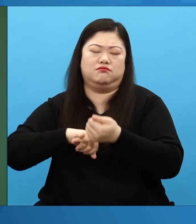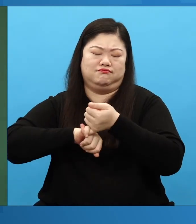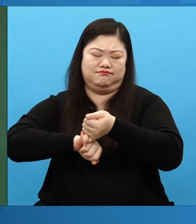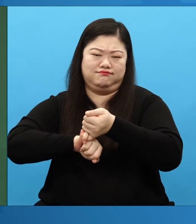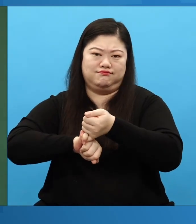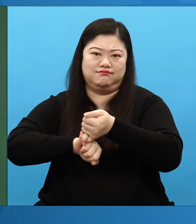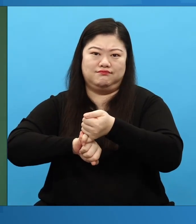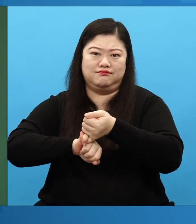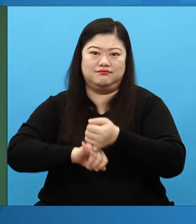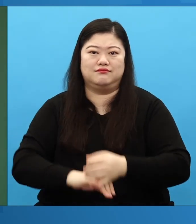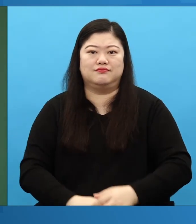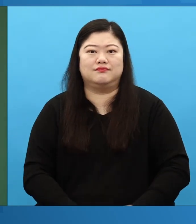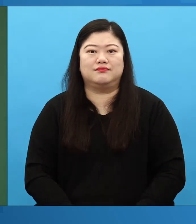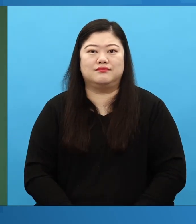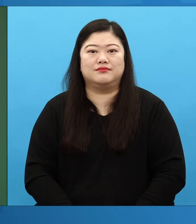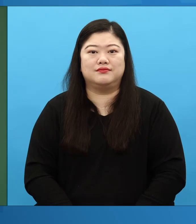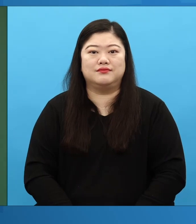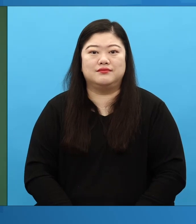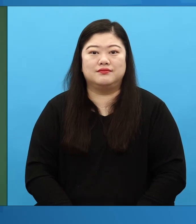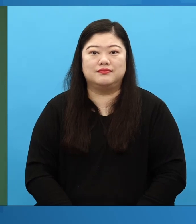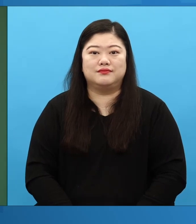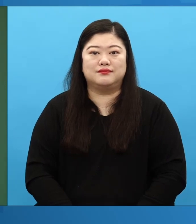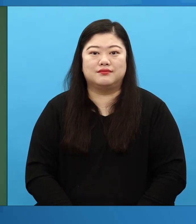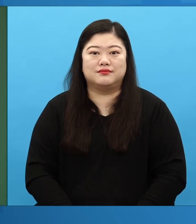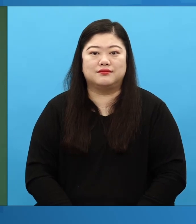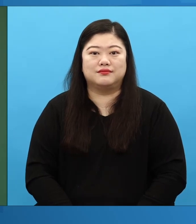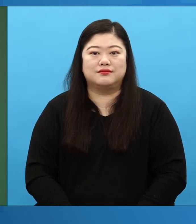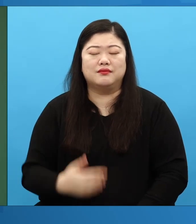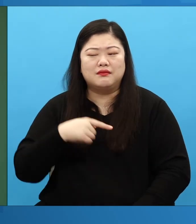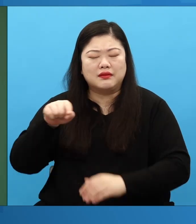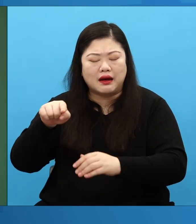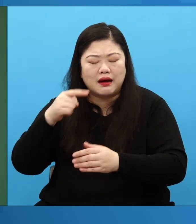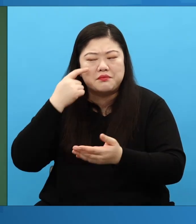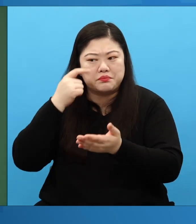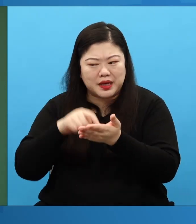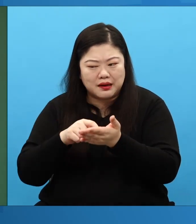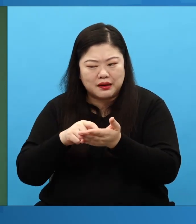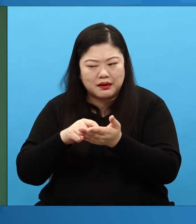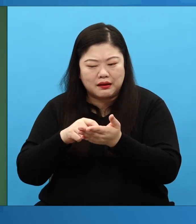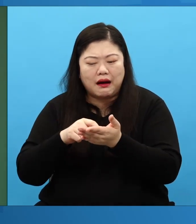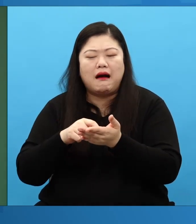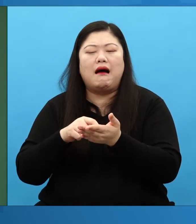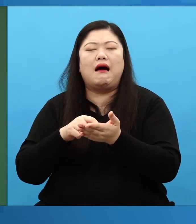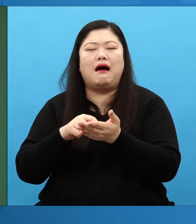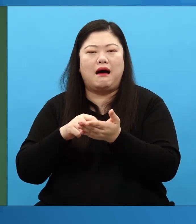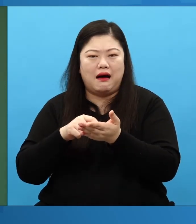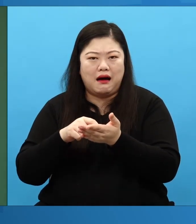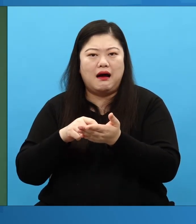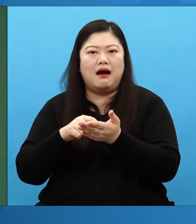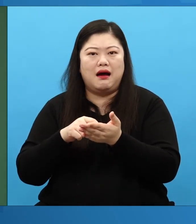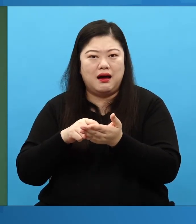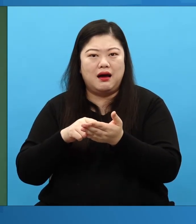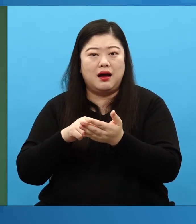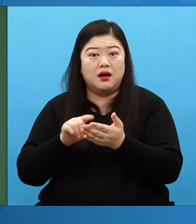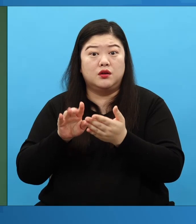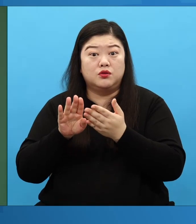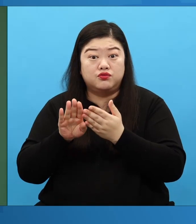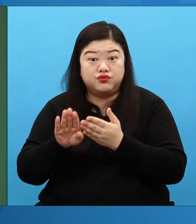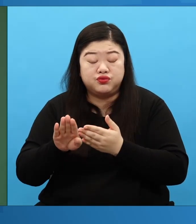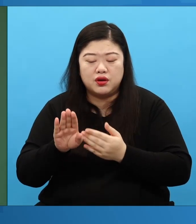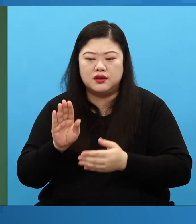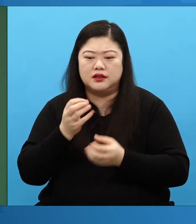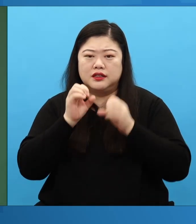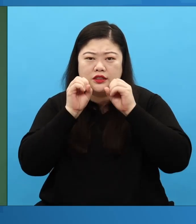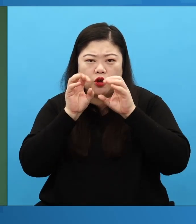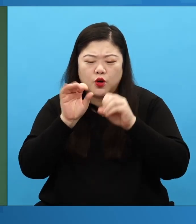that we need to give to them is the evangelism 이 training. 답이 딱 나왔어요. That's the type of answer and solution that I came to. 그러니까 응답은 그렇게 오는 겁니다. And so answers